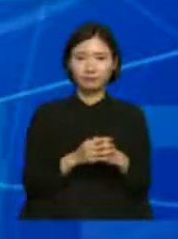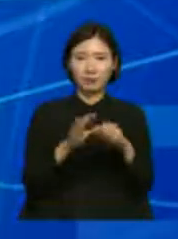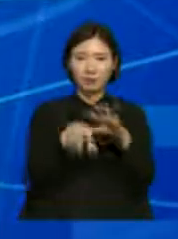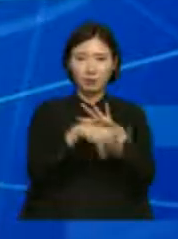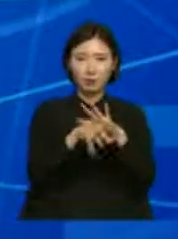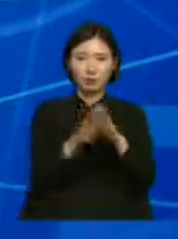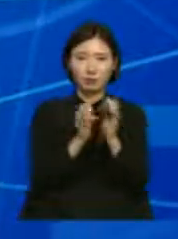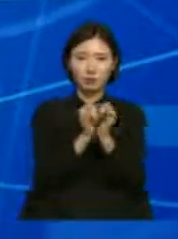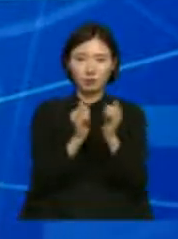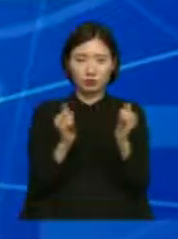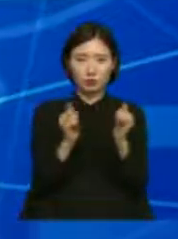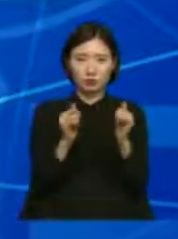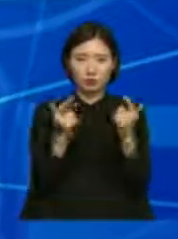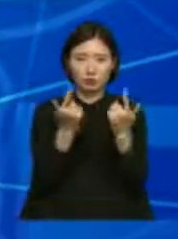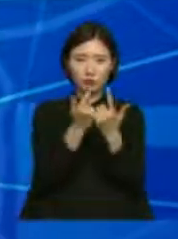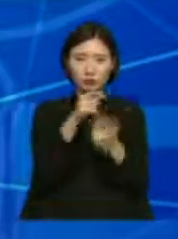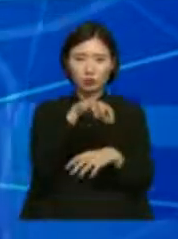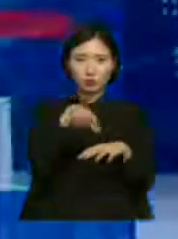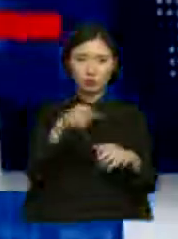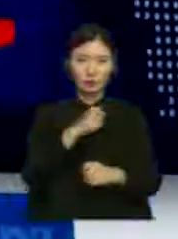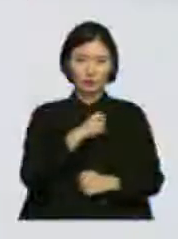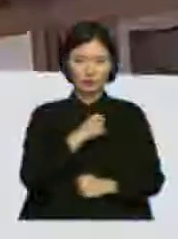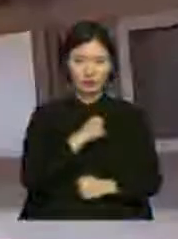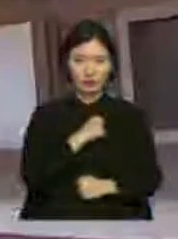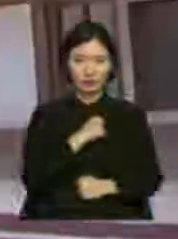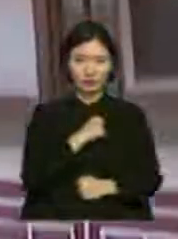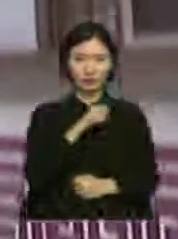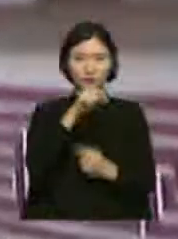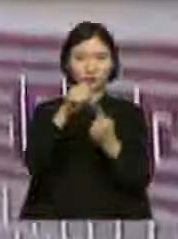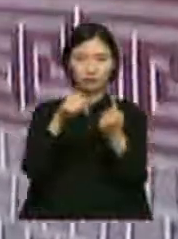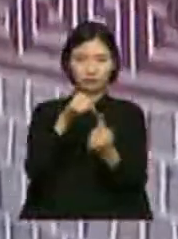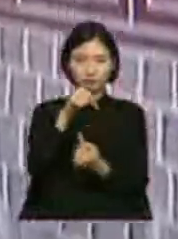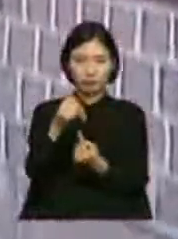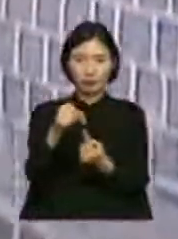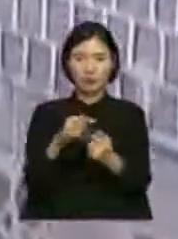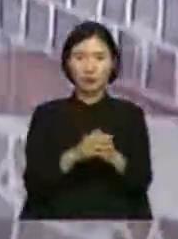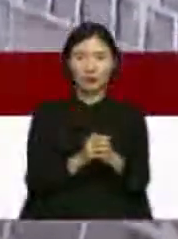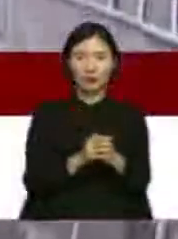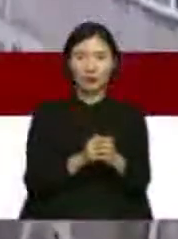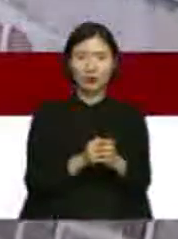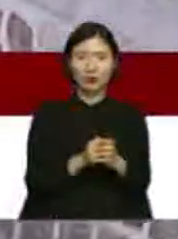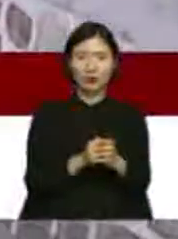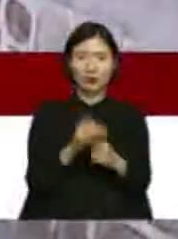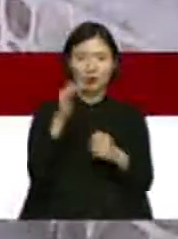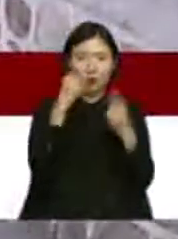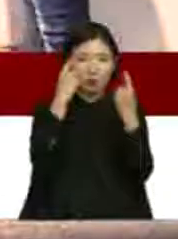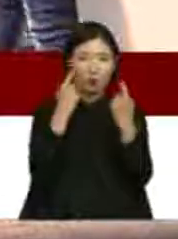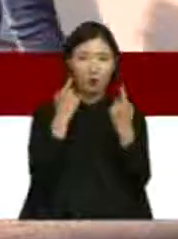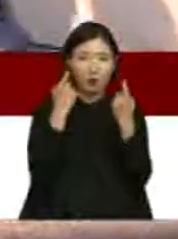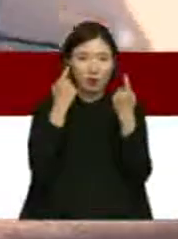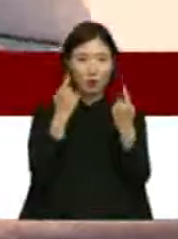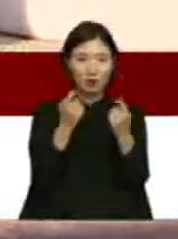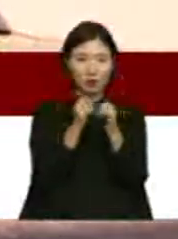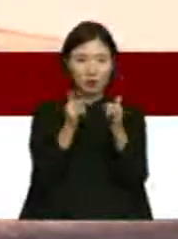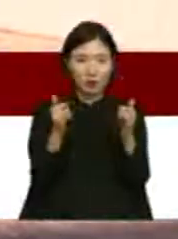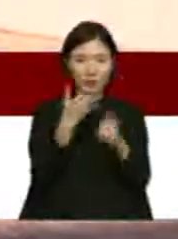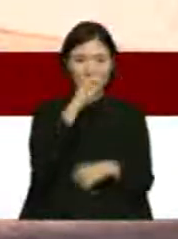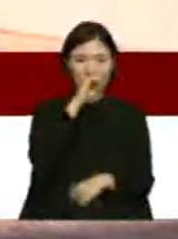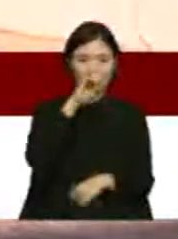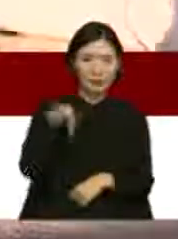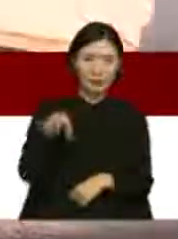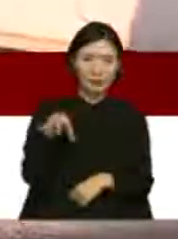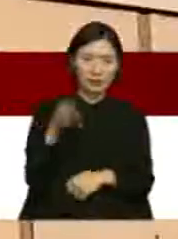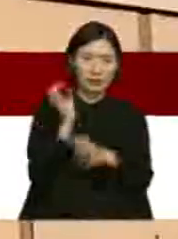종로구가 주민 북촌 지킴이를 모집합니다 북촌 지킴이는 관광객에게 쓰레기 투척